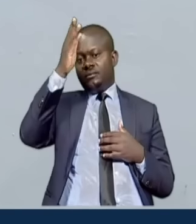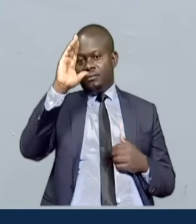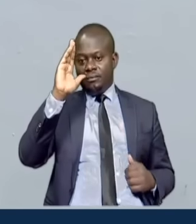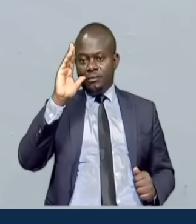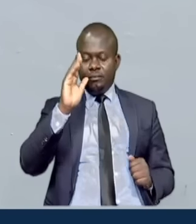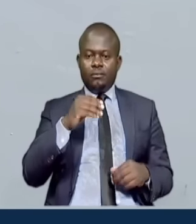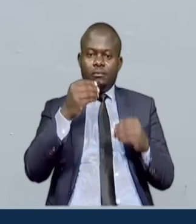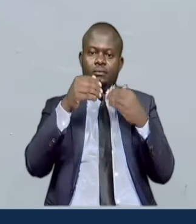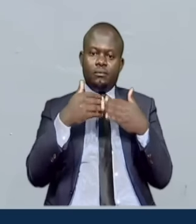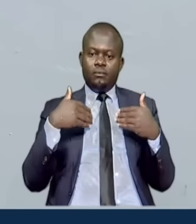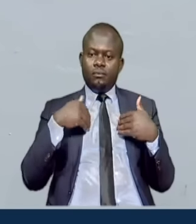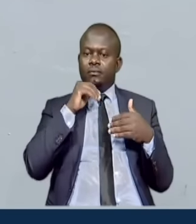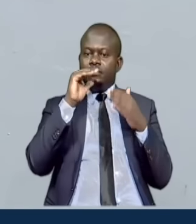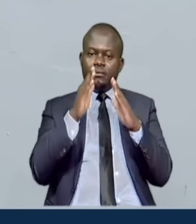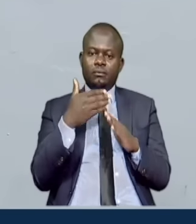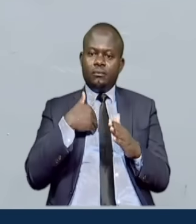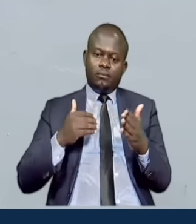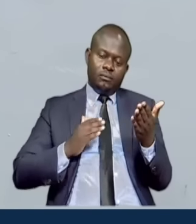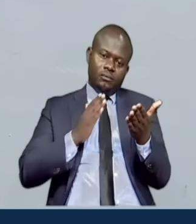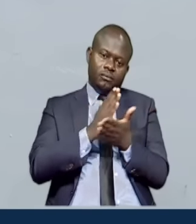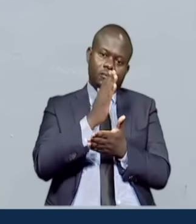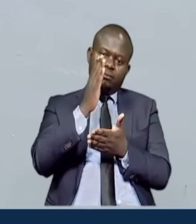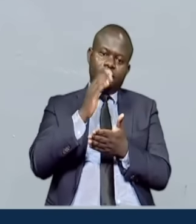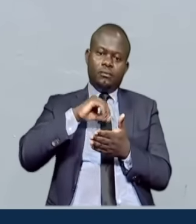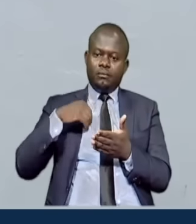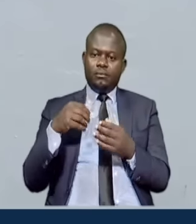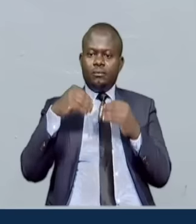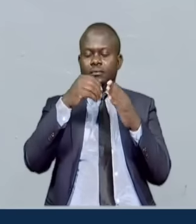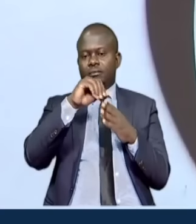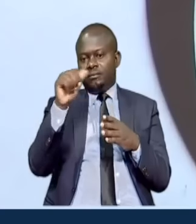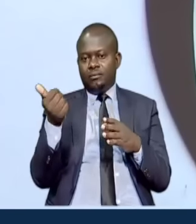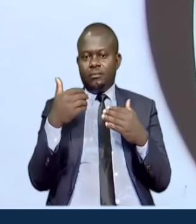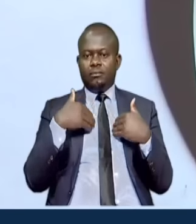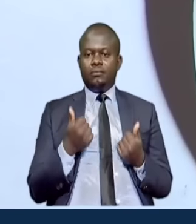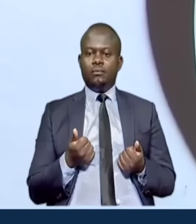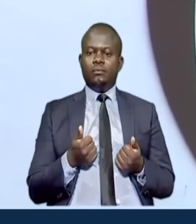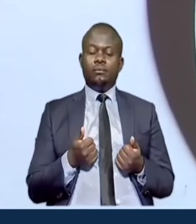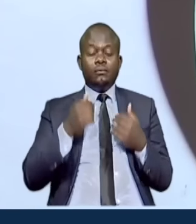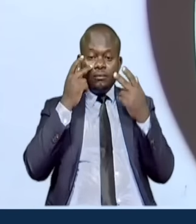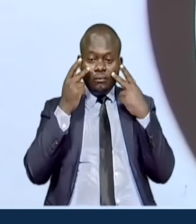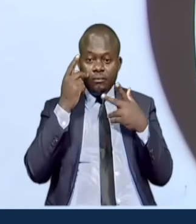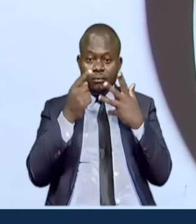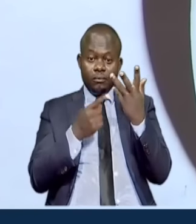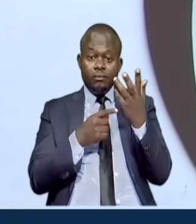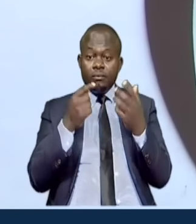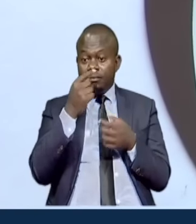itanga ubuzima, nta ufite rero uburenganzira bwo kwambura mugenzi we ubuzima. Kubona ibyo